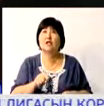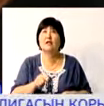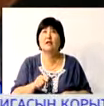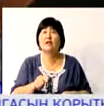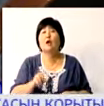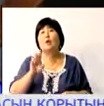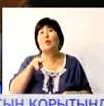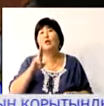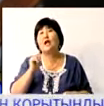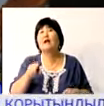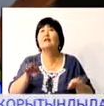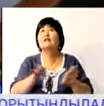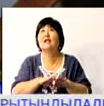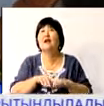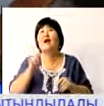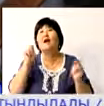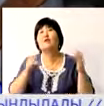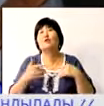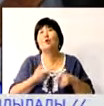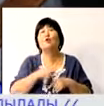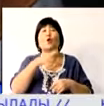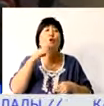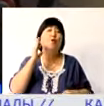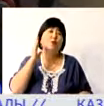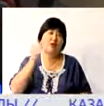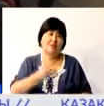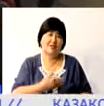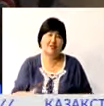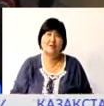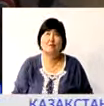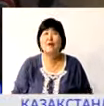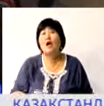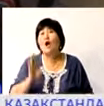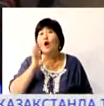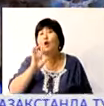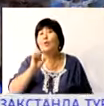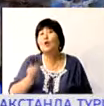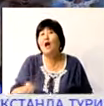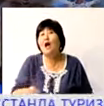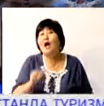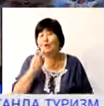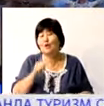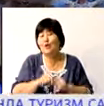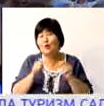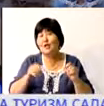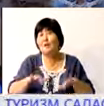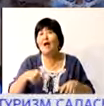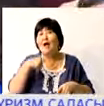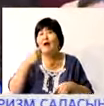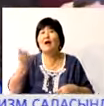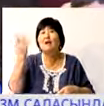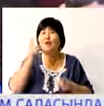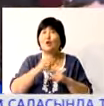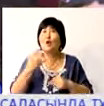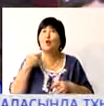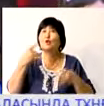осындай Ботақан секілді фестивальдер өте көп бола берсін. Бұлақ көрсең көзін аш. Міне бұл бабадан қалған атау сөз